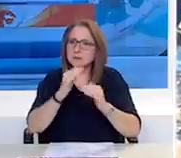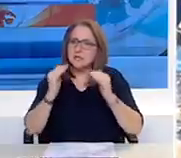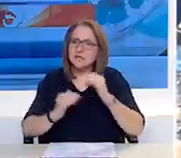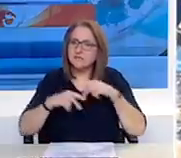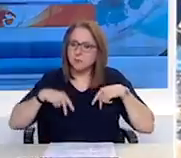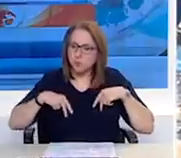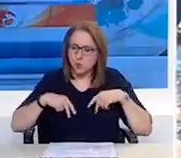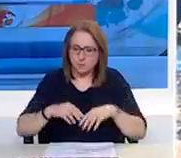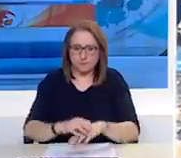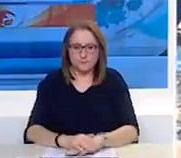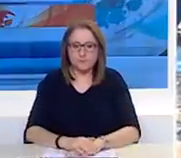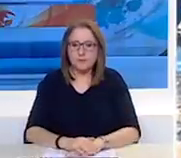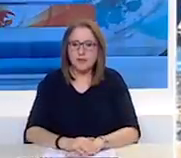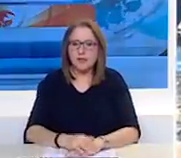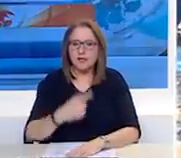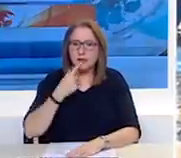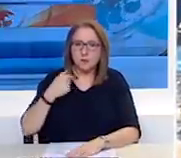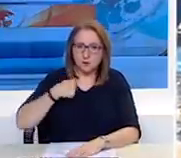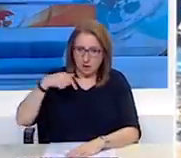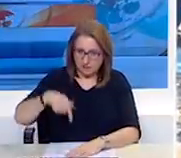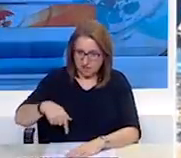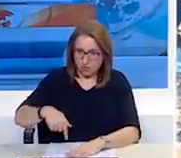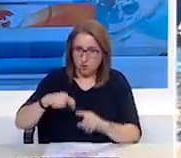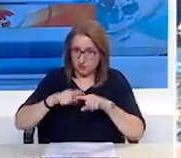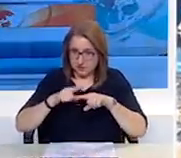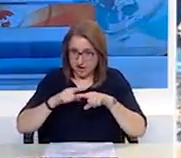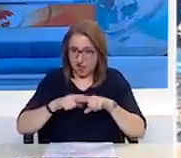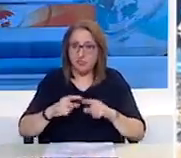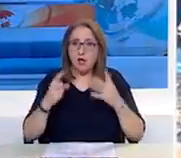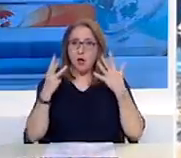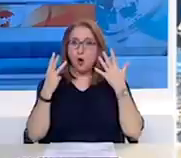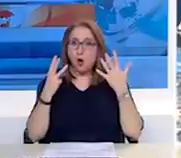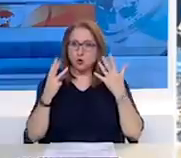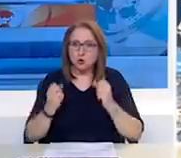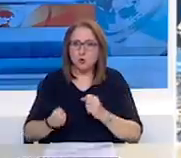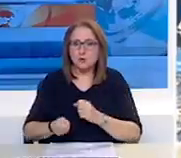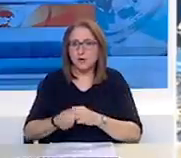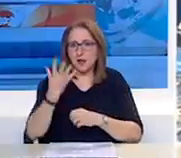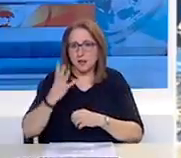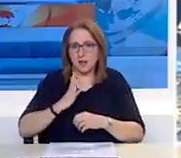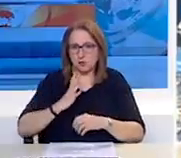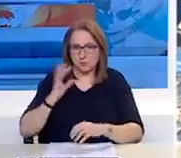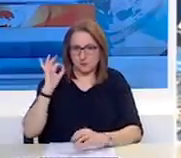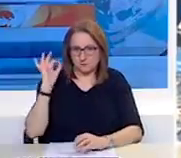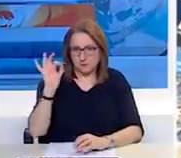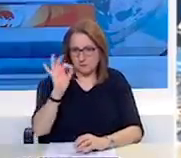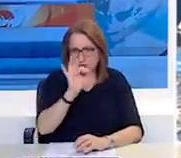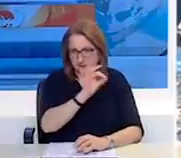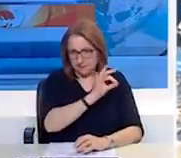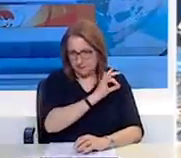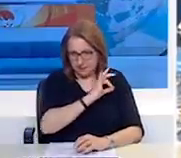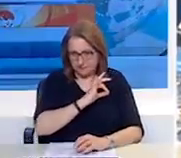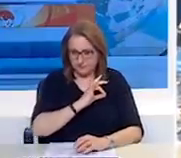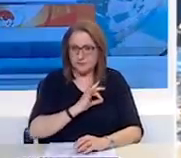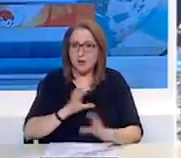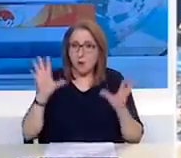240.493 θάνατοι. Εμείς σήμερα ανακοινώνουμε 8 νέα κρούσματα του νέου κορονοϊού στη χώρα μας.